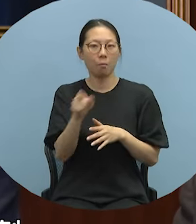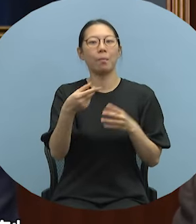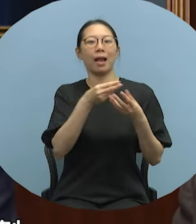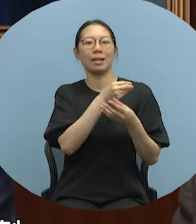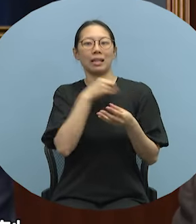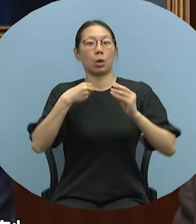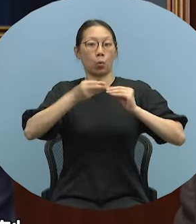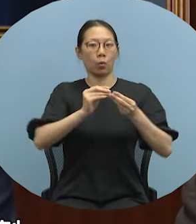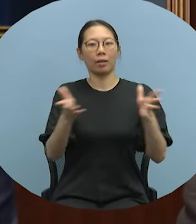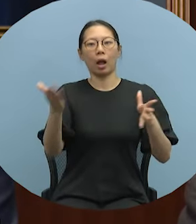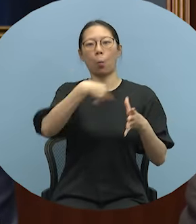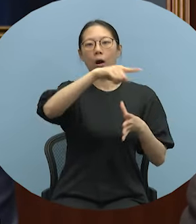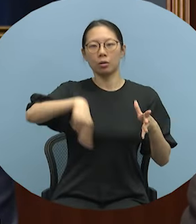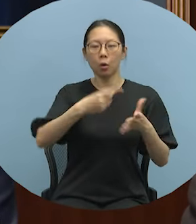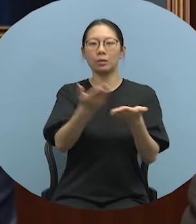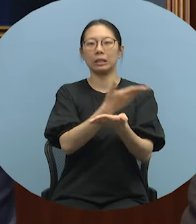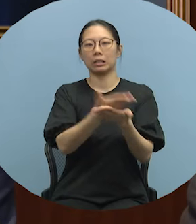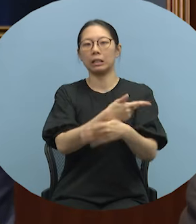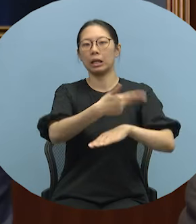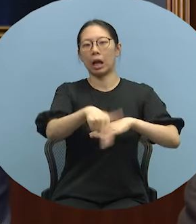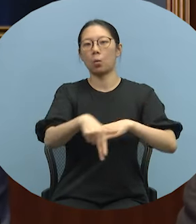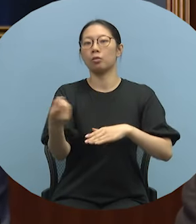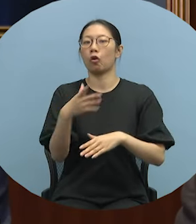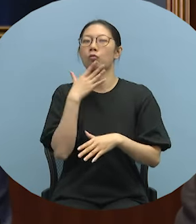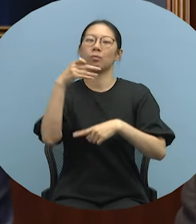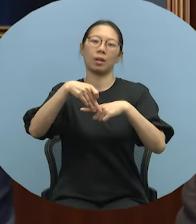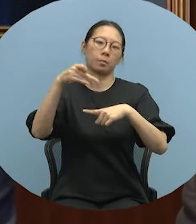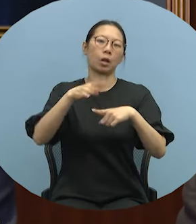灣區試點計劃，以及正同